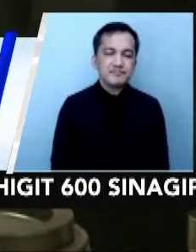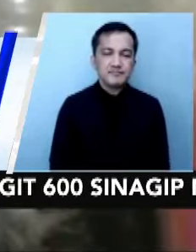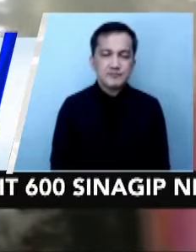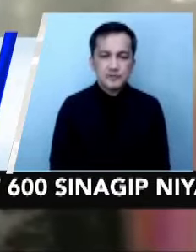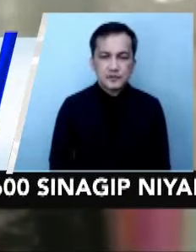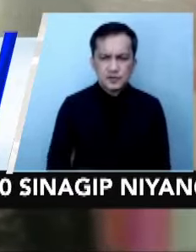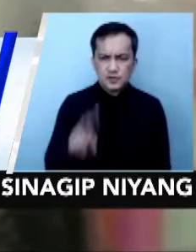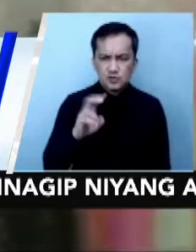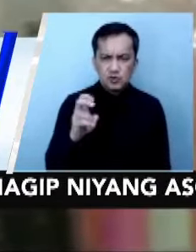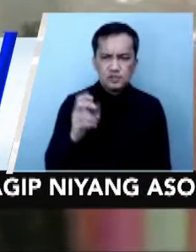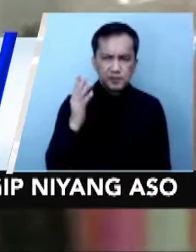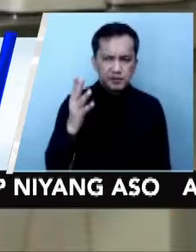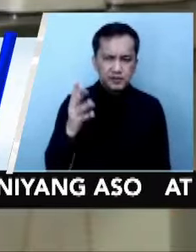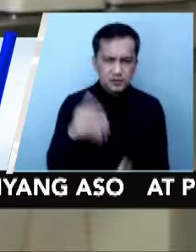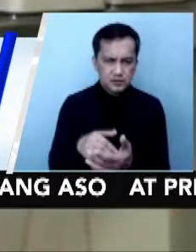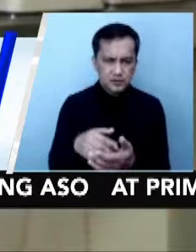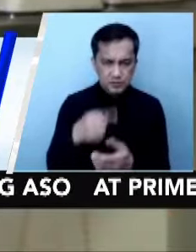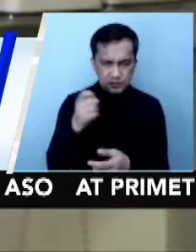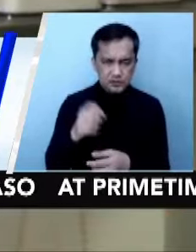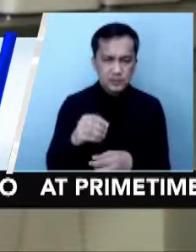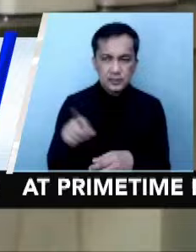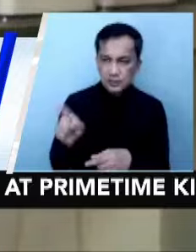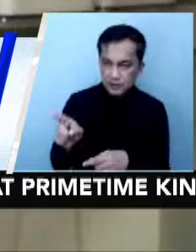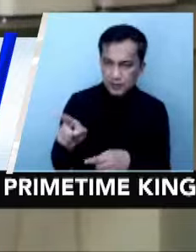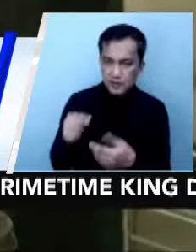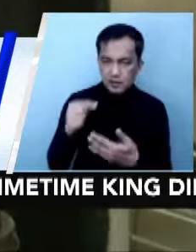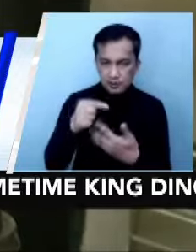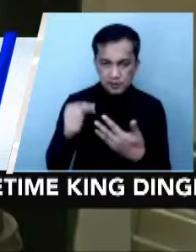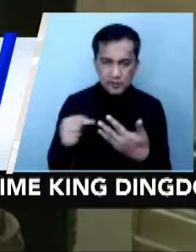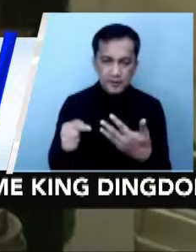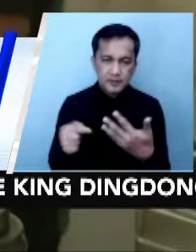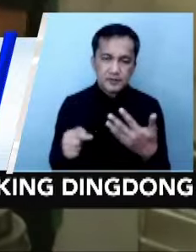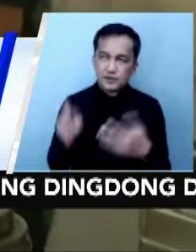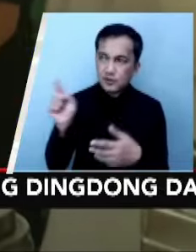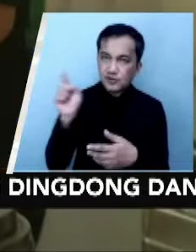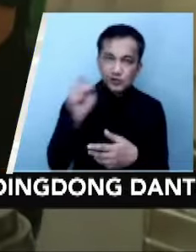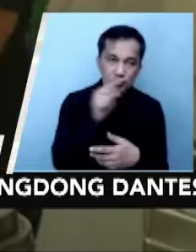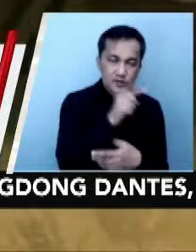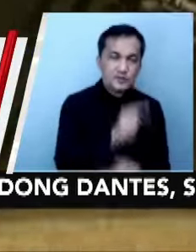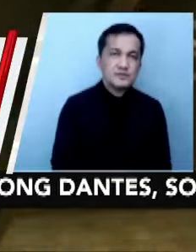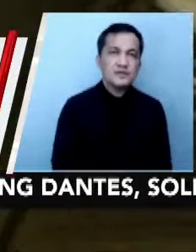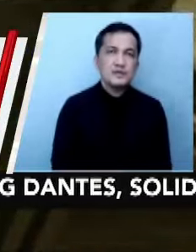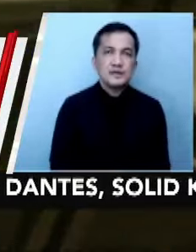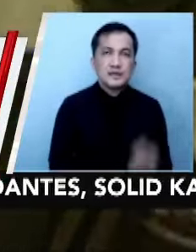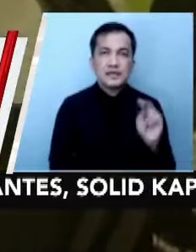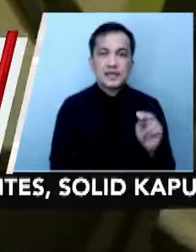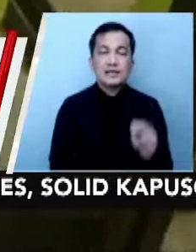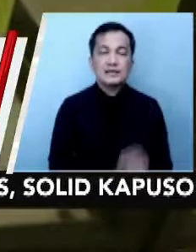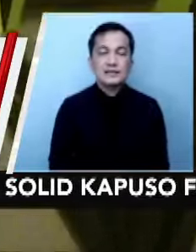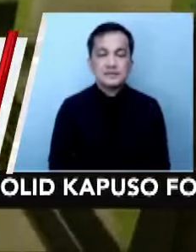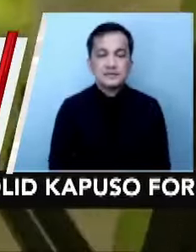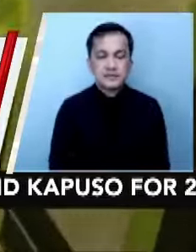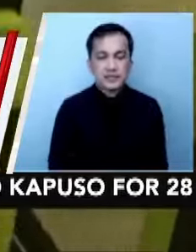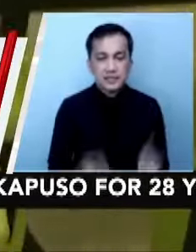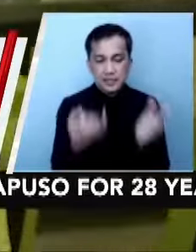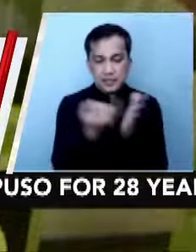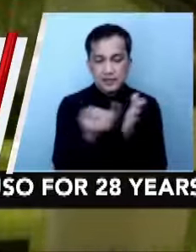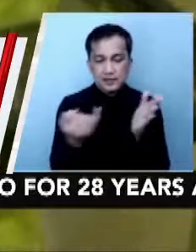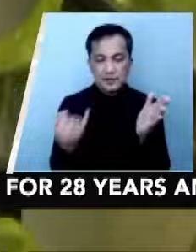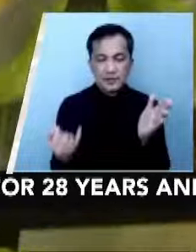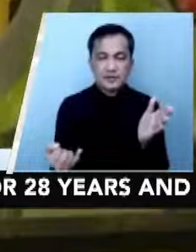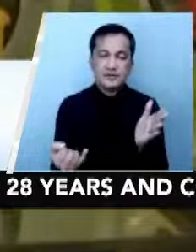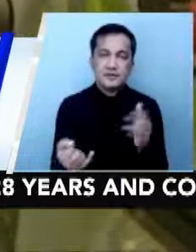250,000 because you need to buy this, buy apo, this, yeah, buy this. Apo, buy kasi kailangan ko na mga ganda sa... Your ingredients kasi medyo malapit-lapit